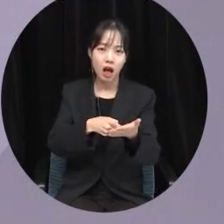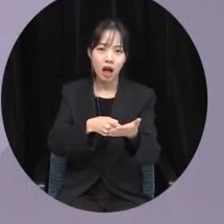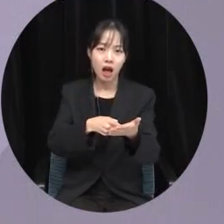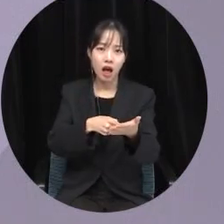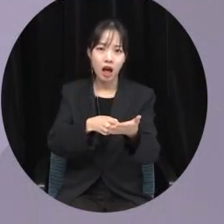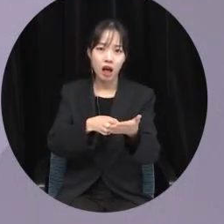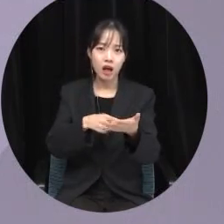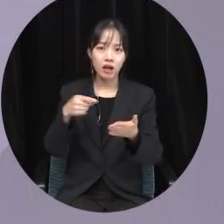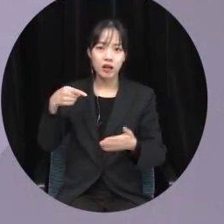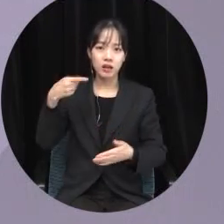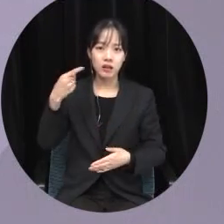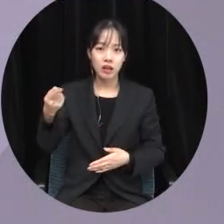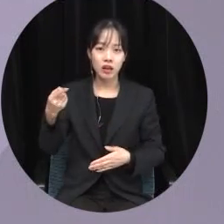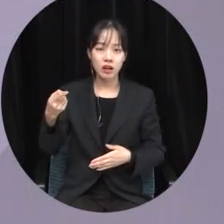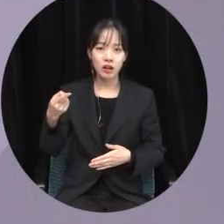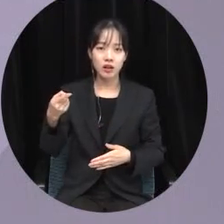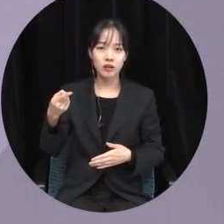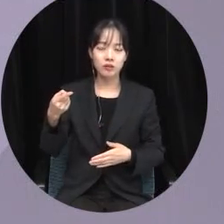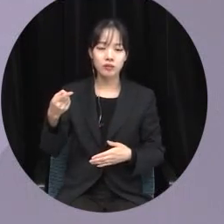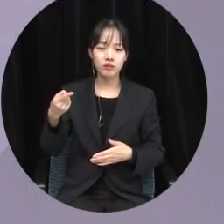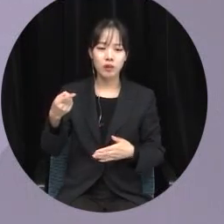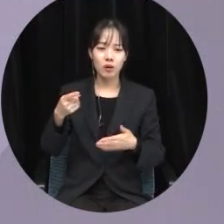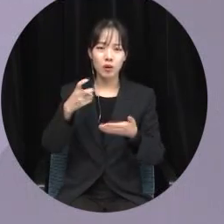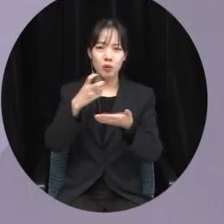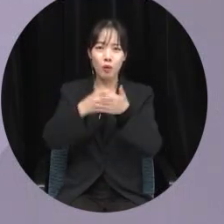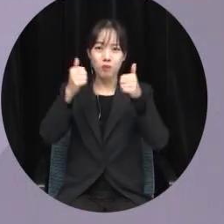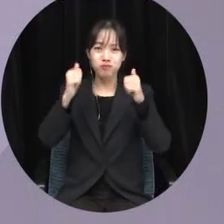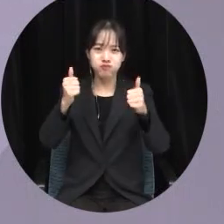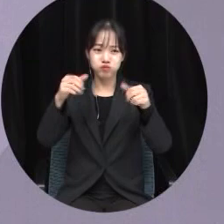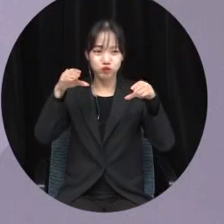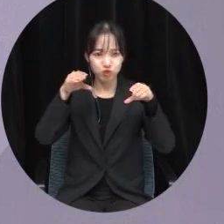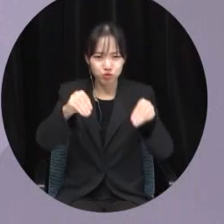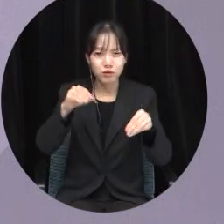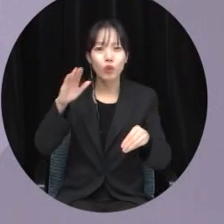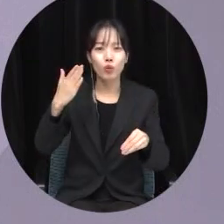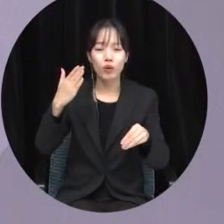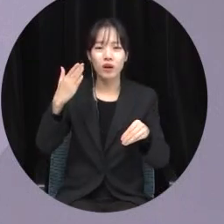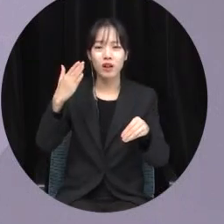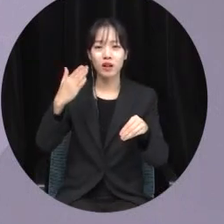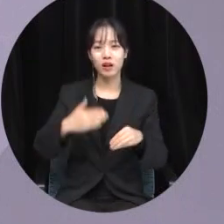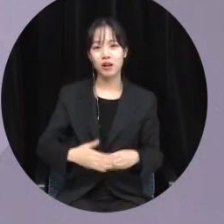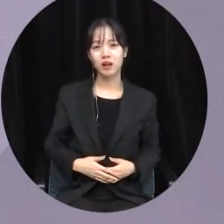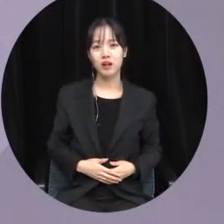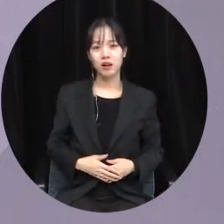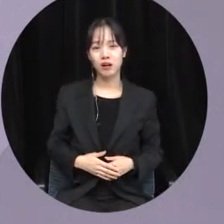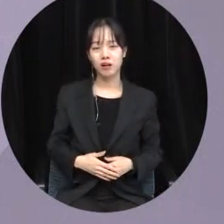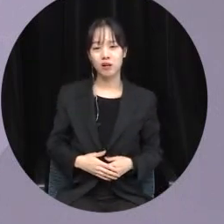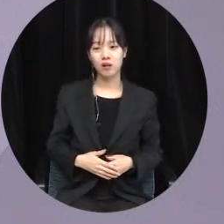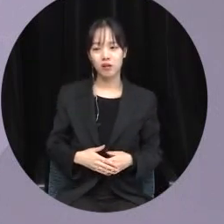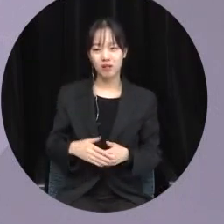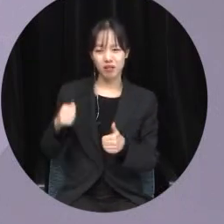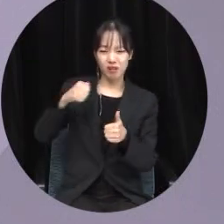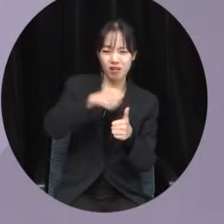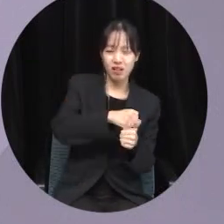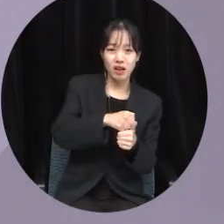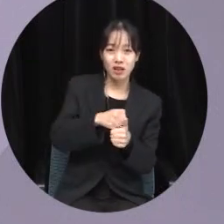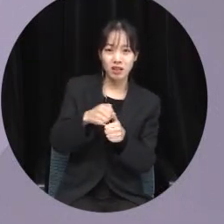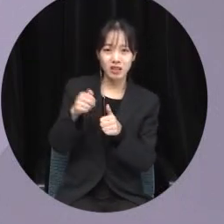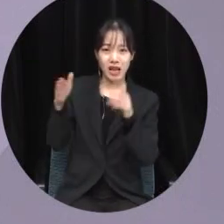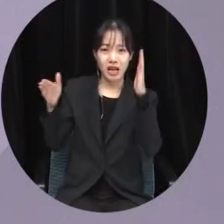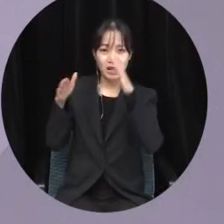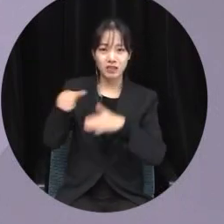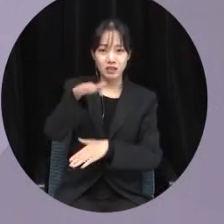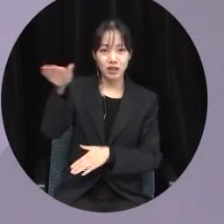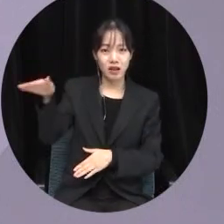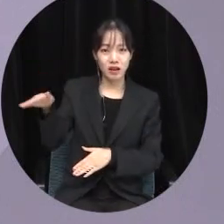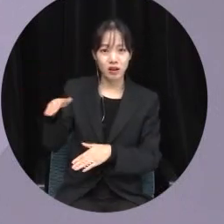심리 자체가 중단되는 사태가 발생합니다. 그래서 가해자는 정말 2년, 1년 반, 2년,